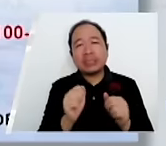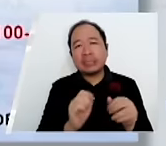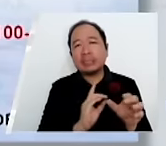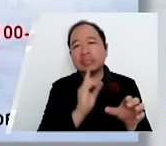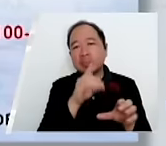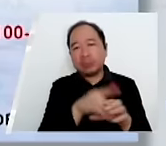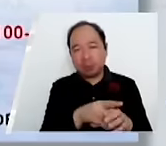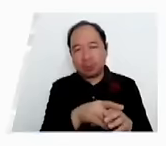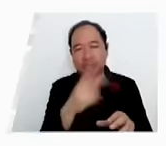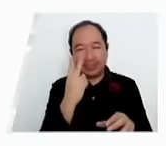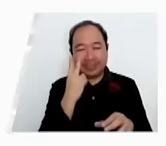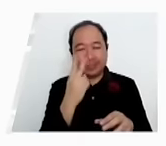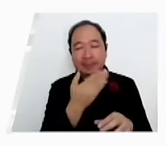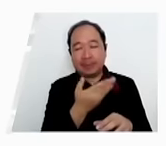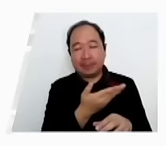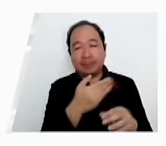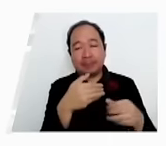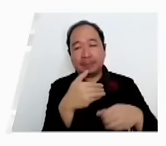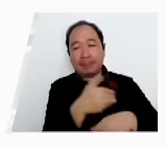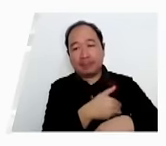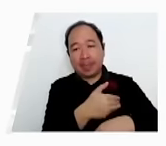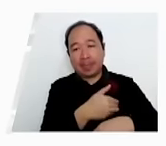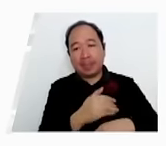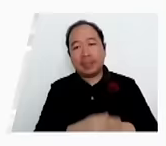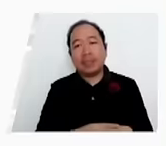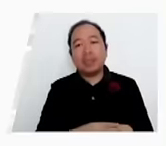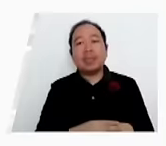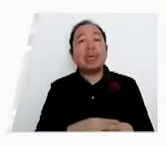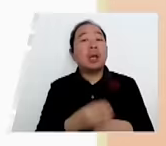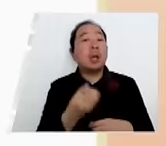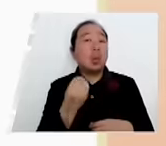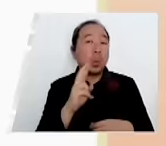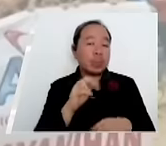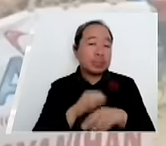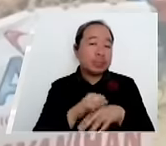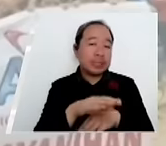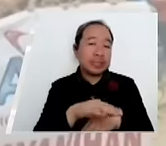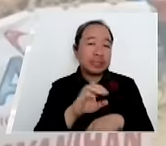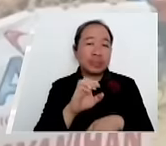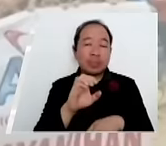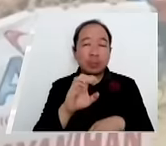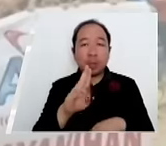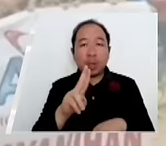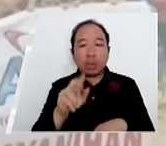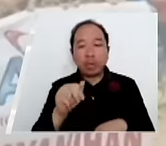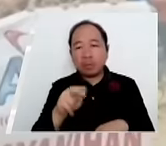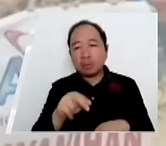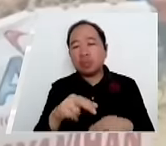account o magpadala sa Cebuana Luwilier. Pwede rin online via GCash, Shopee at Lazada.